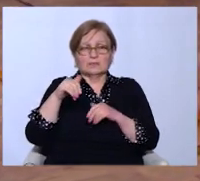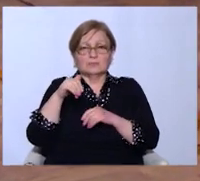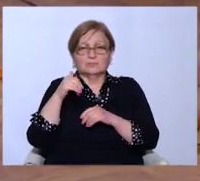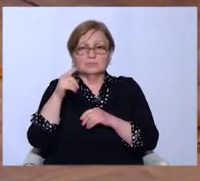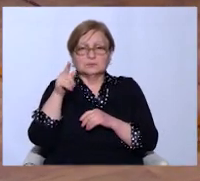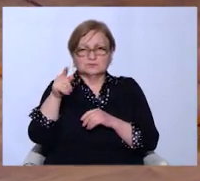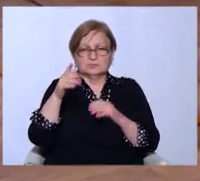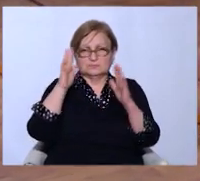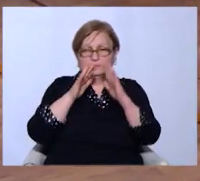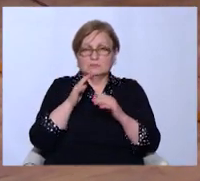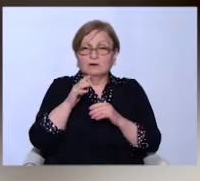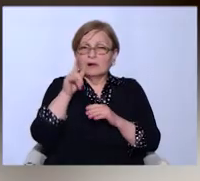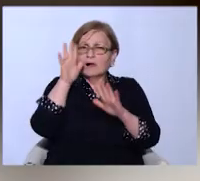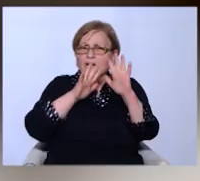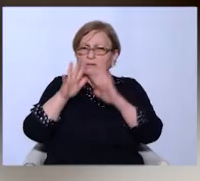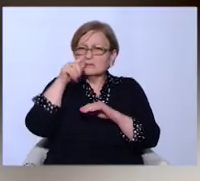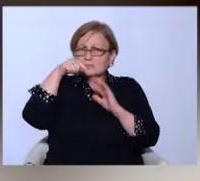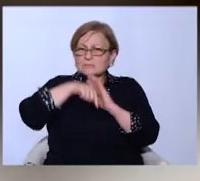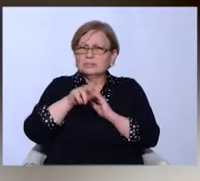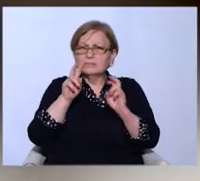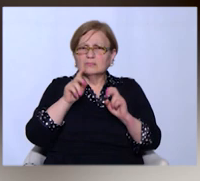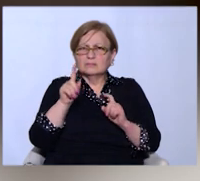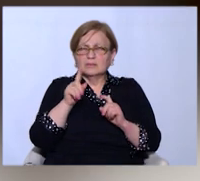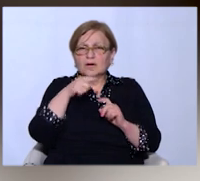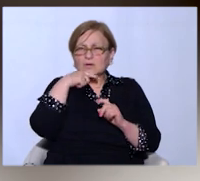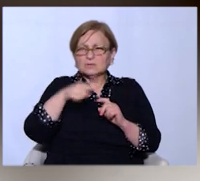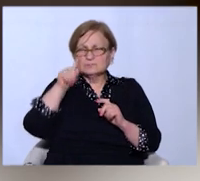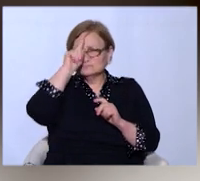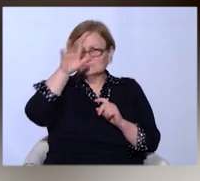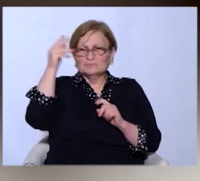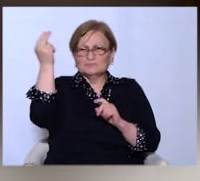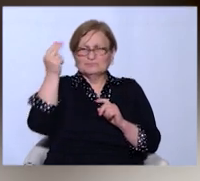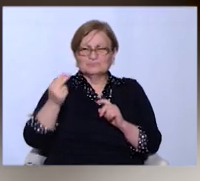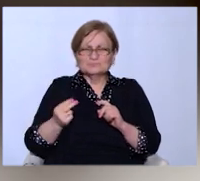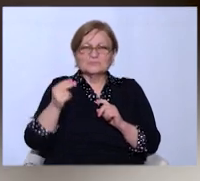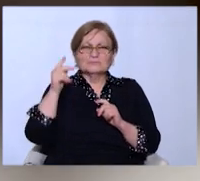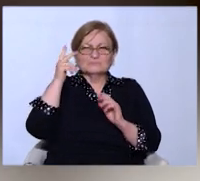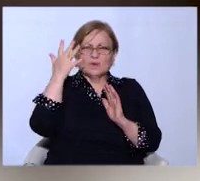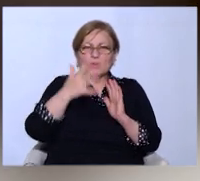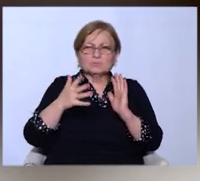ღრუბელი. ვრუბელს მოგახსენებთ, რომ არის რუსი, ცნობილი რუსი მხატვარი,